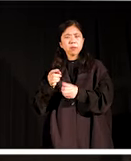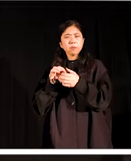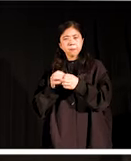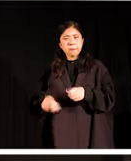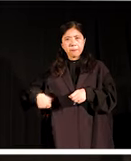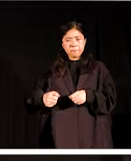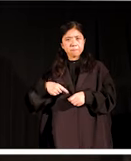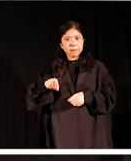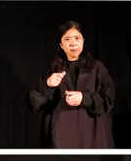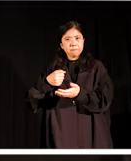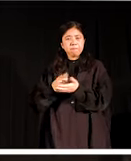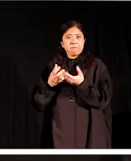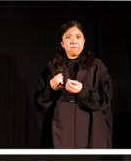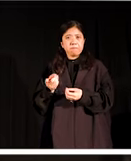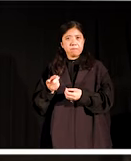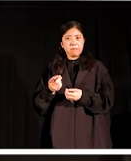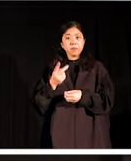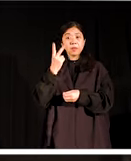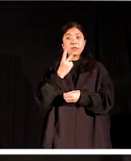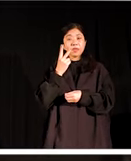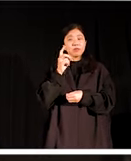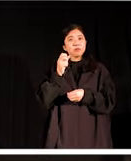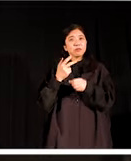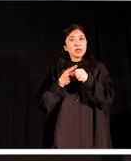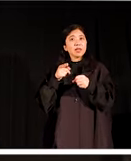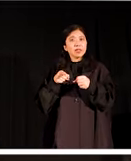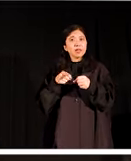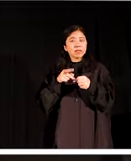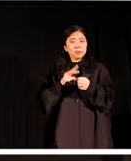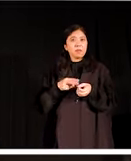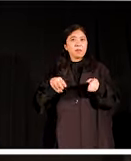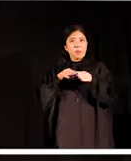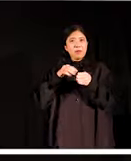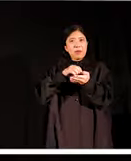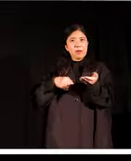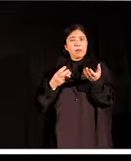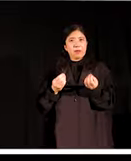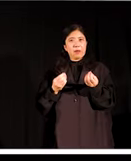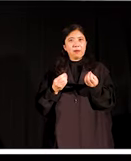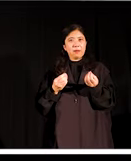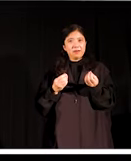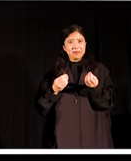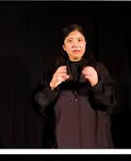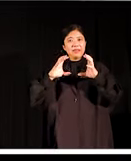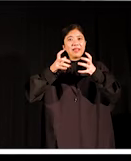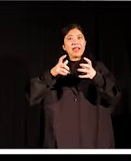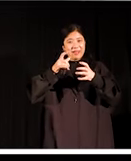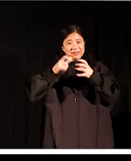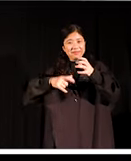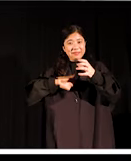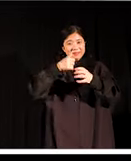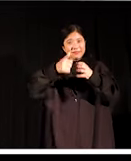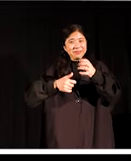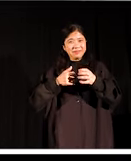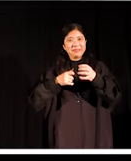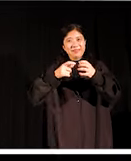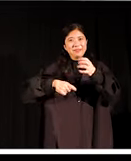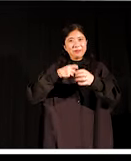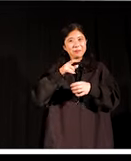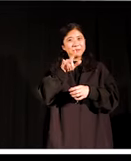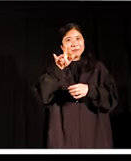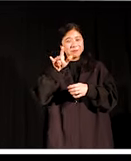いますでカンボジアに行く前にですね2017年に1回退職をしてちょっと1度やってみたかったあの世界一周旅行っていうことに行きまして